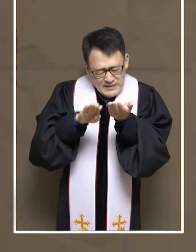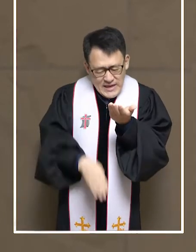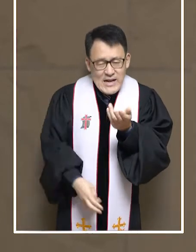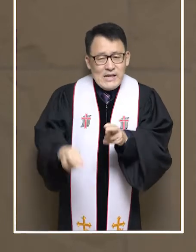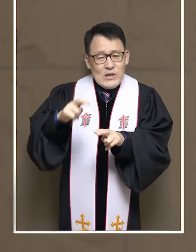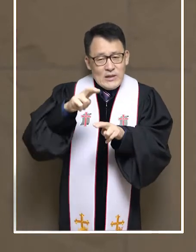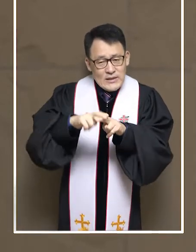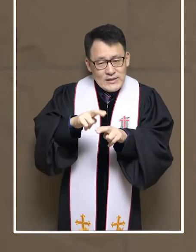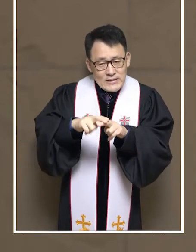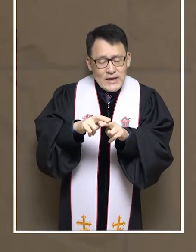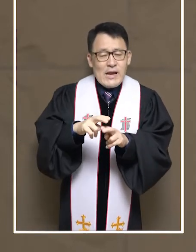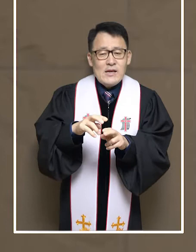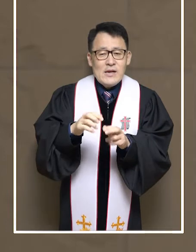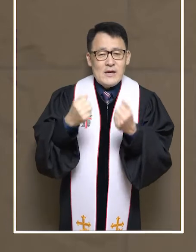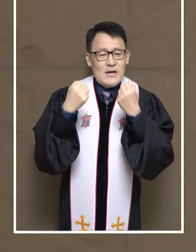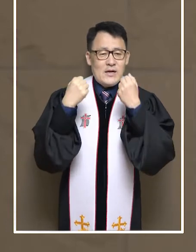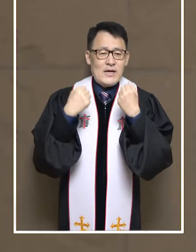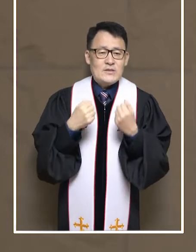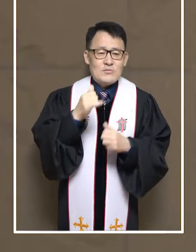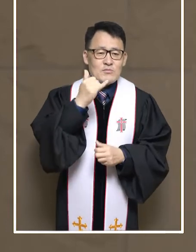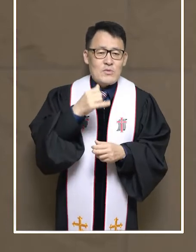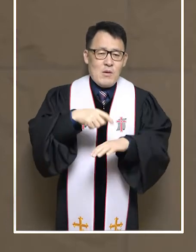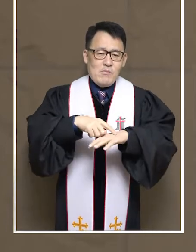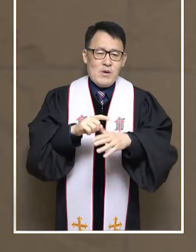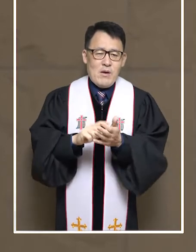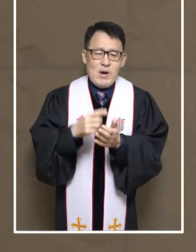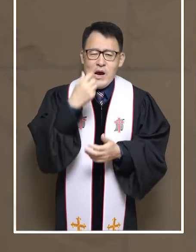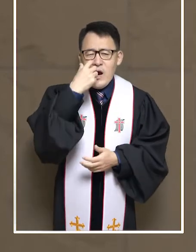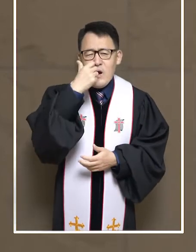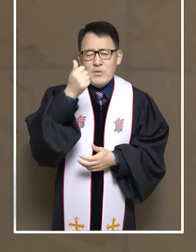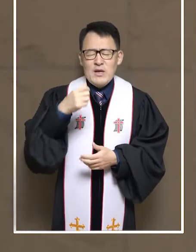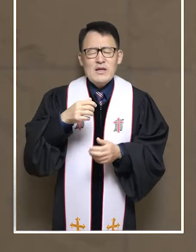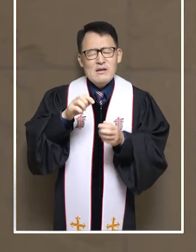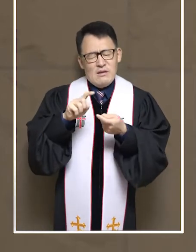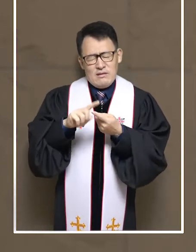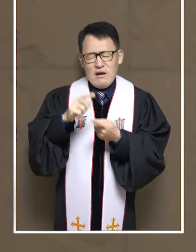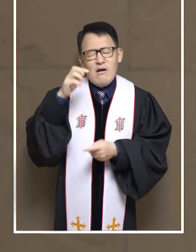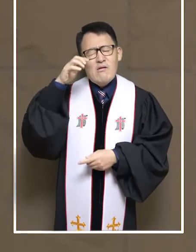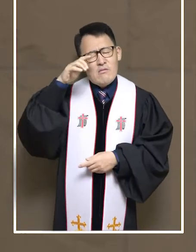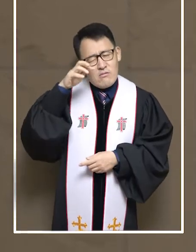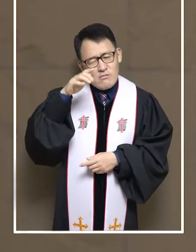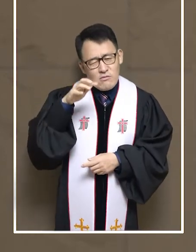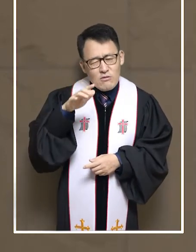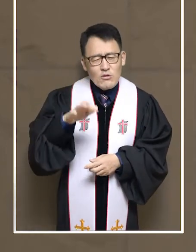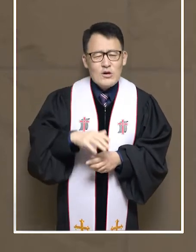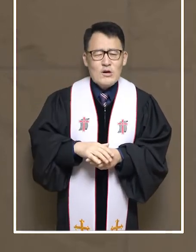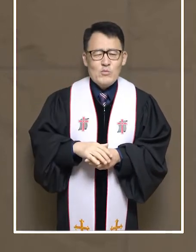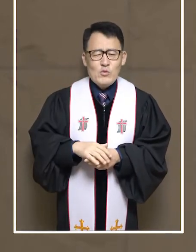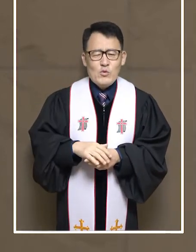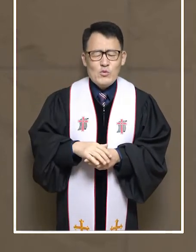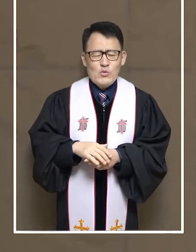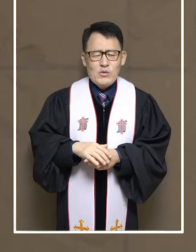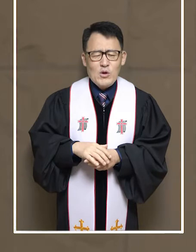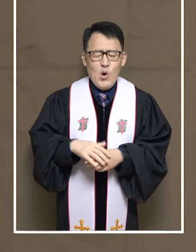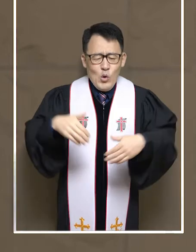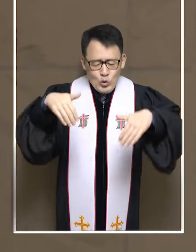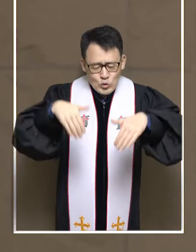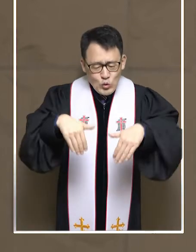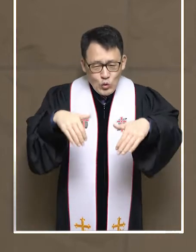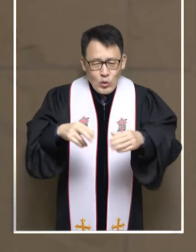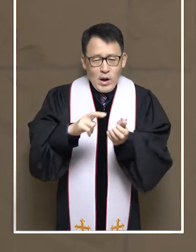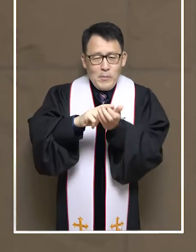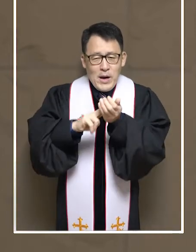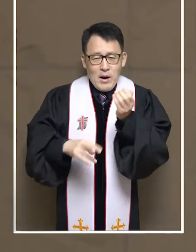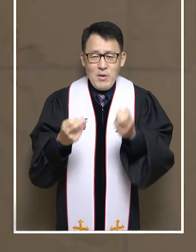신참이어서 가장 낮은 자리에 있었을 겁니다. 가슴 속에서는 아버지에 대한 그리움과